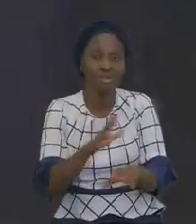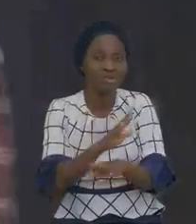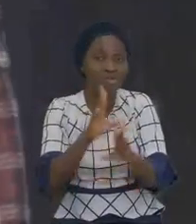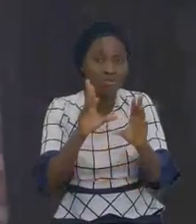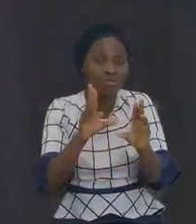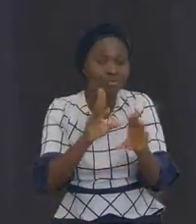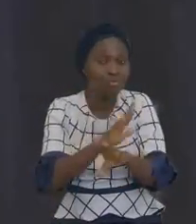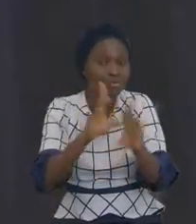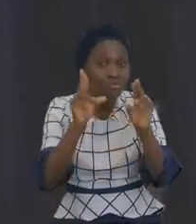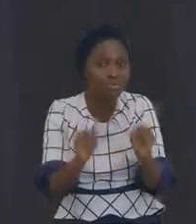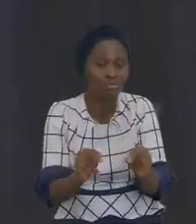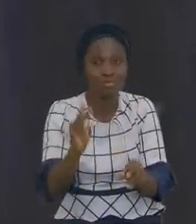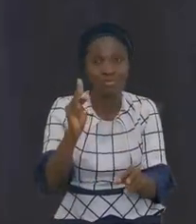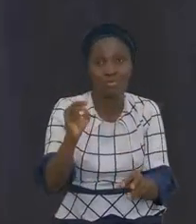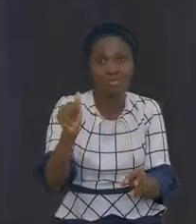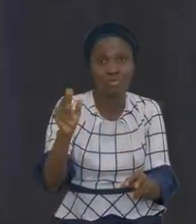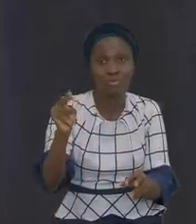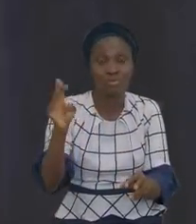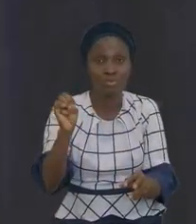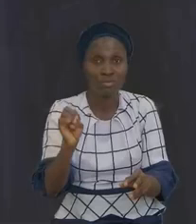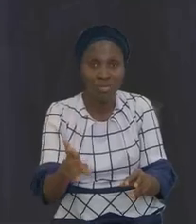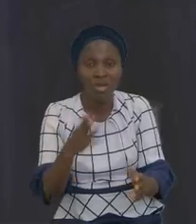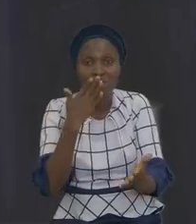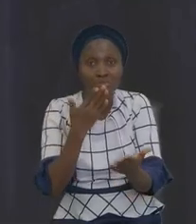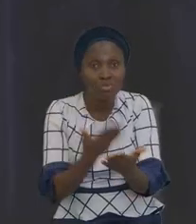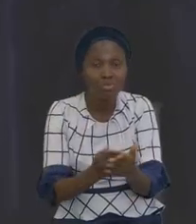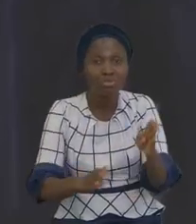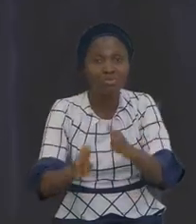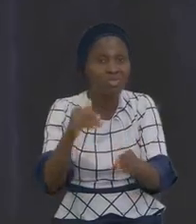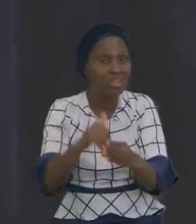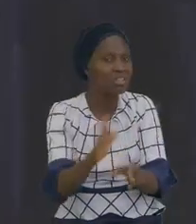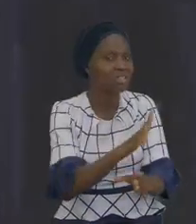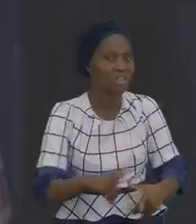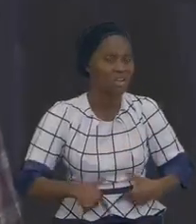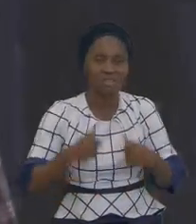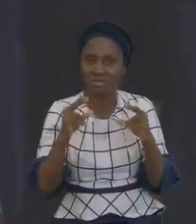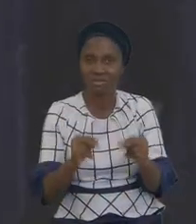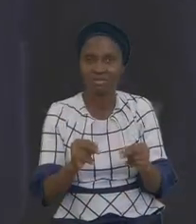les contours, et ils ne faisaient pas de progrès dans leur vie.